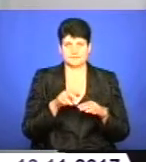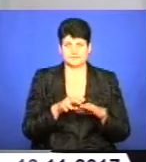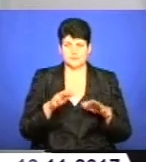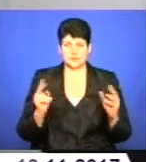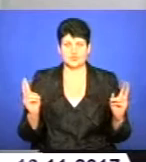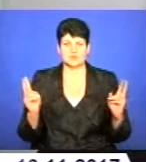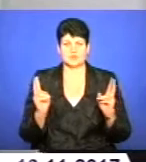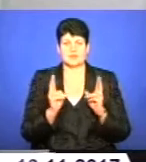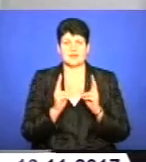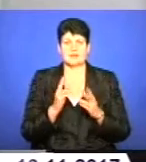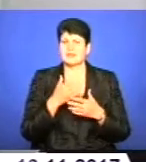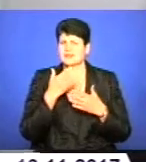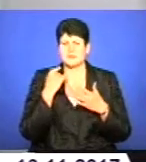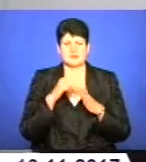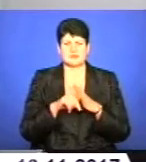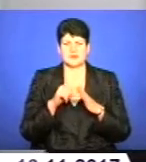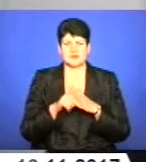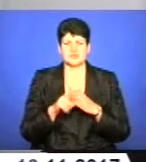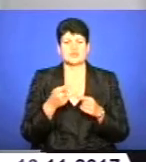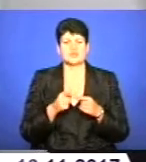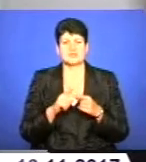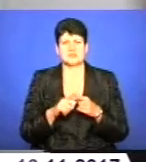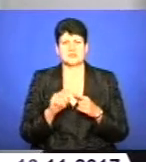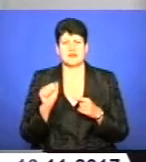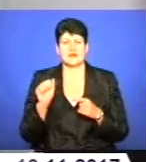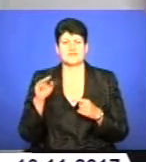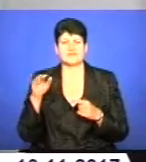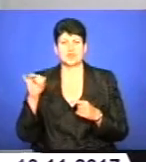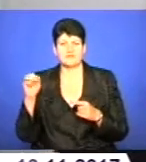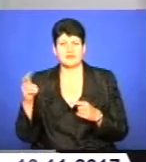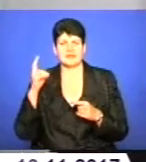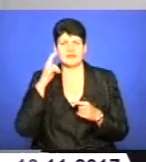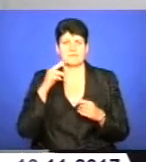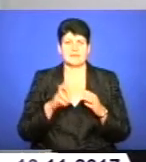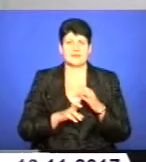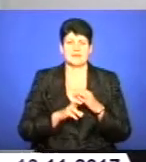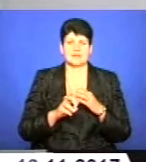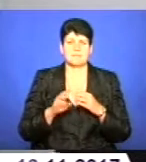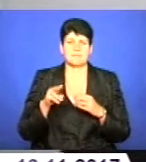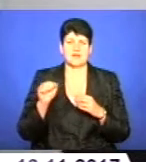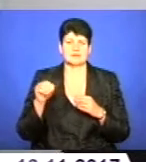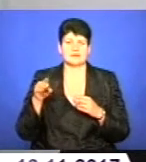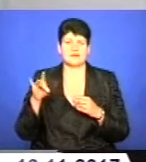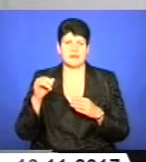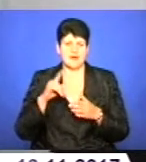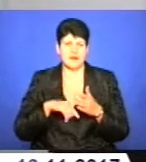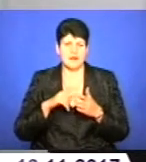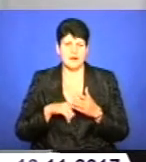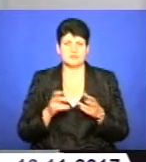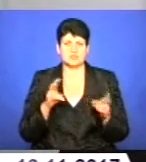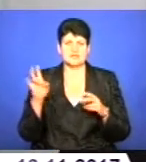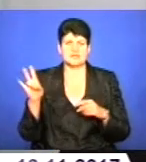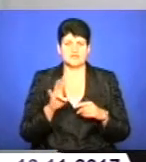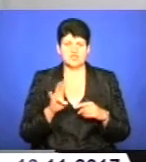каже, і не має значення, чи це автокефальна церква, це Київський патріархат, але прийшли і священники, і люди, і греко-католицькі, які об'єднують нас одну